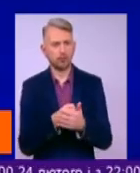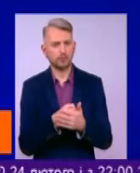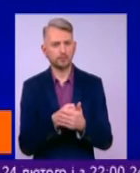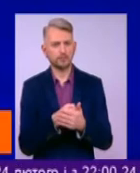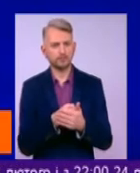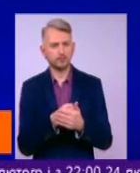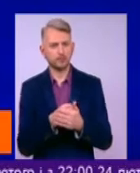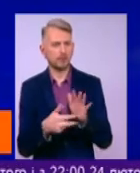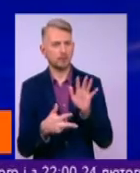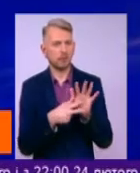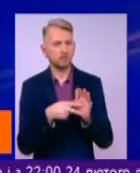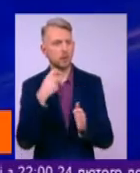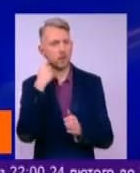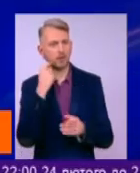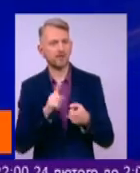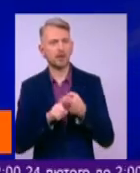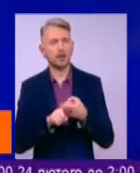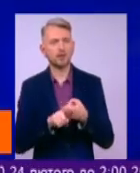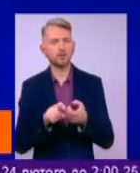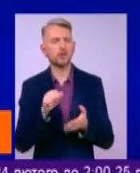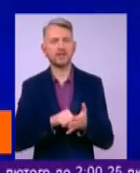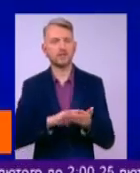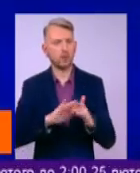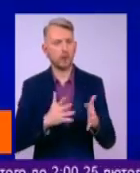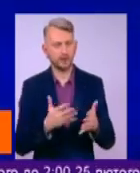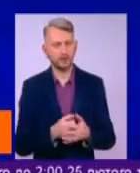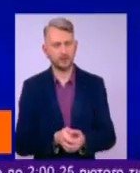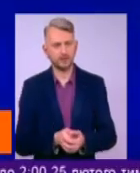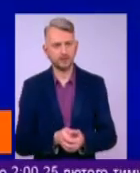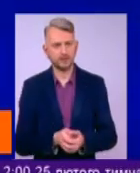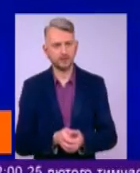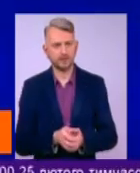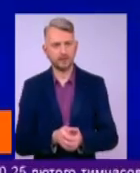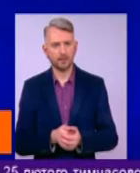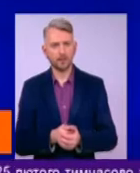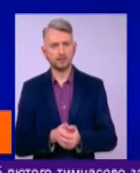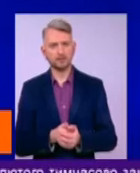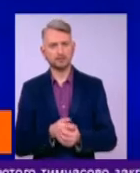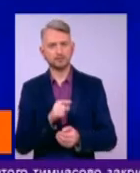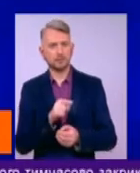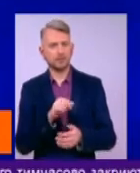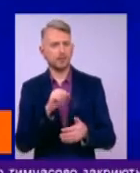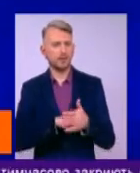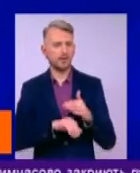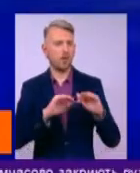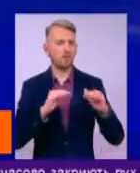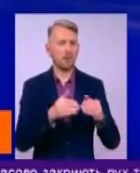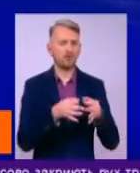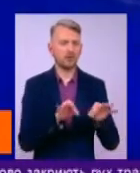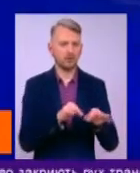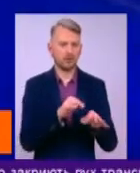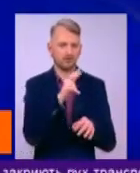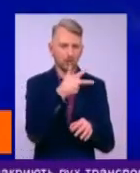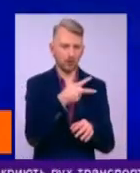до 8 років, в залежності, знову ж таки, від ситуації. Тобто там від обмеження волі з 3 років